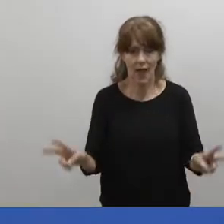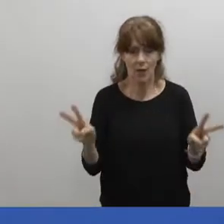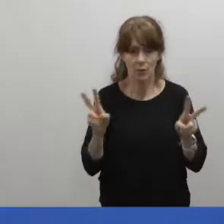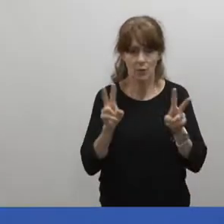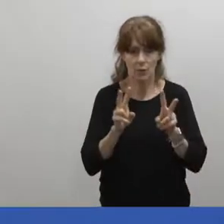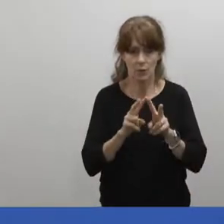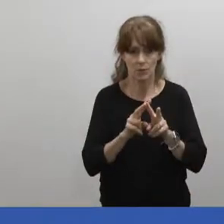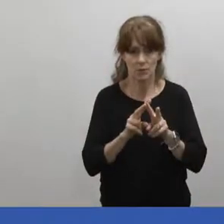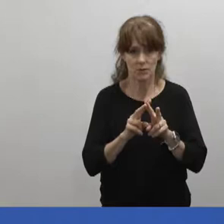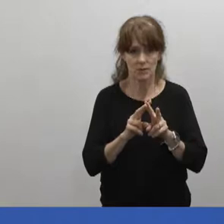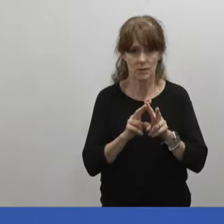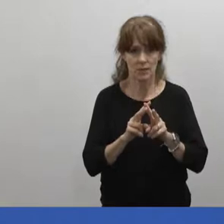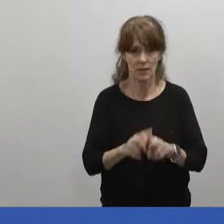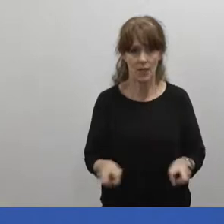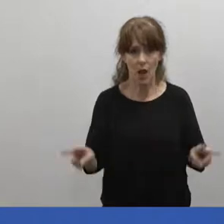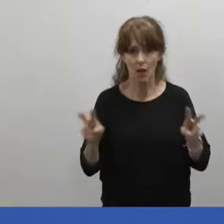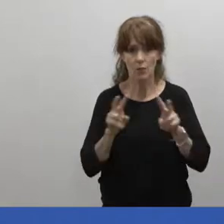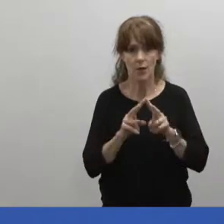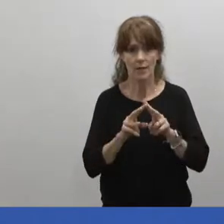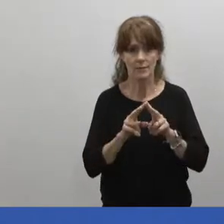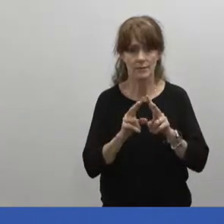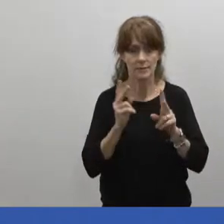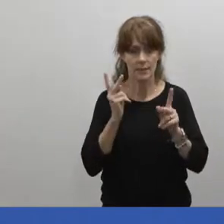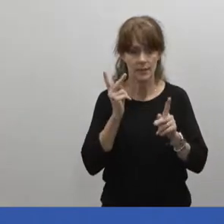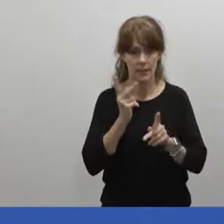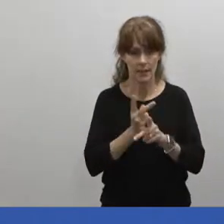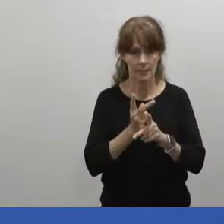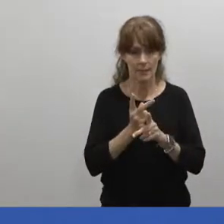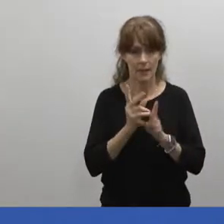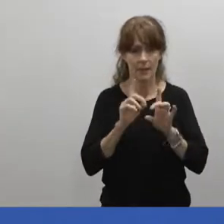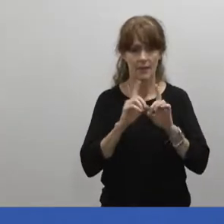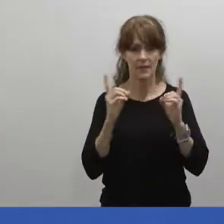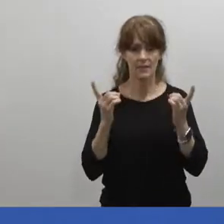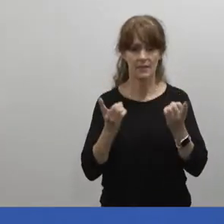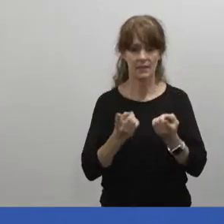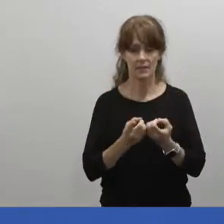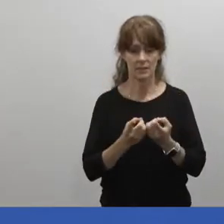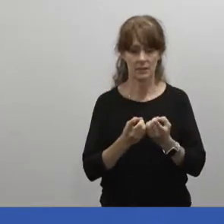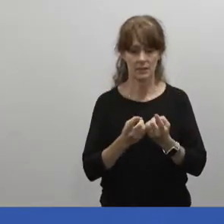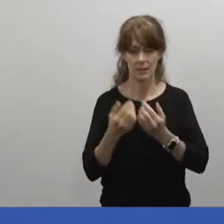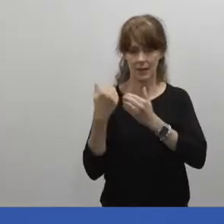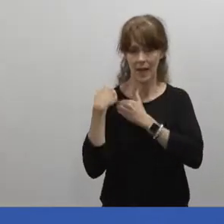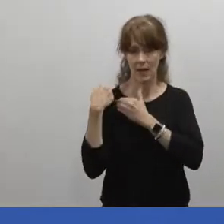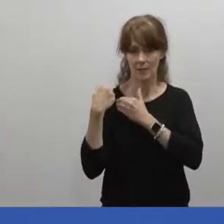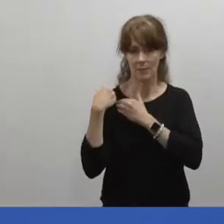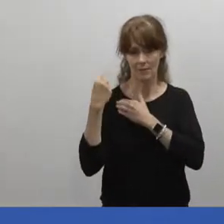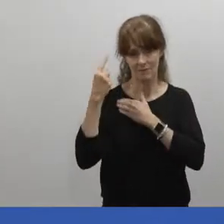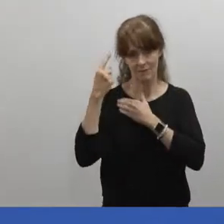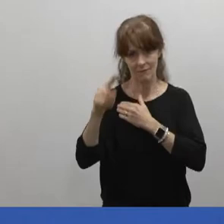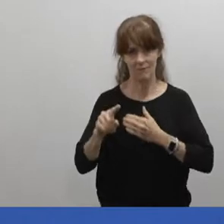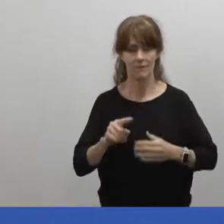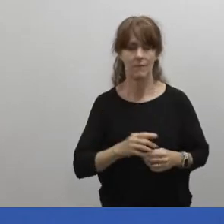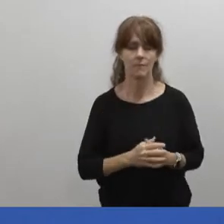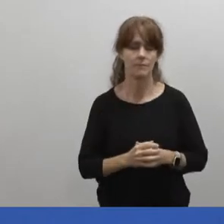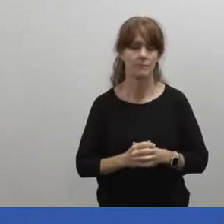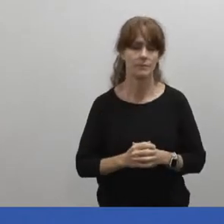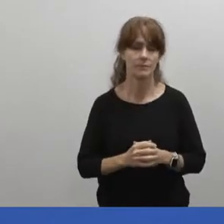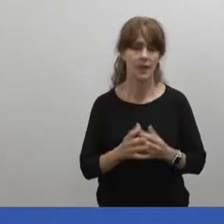bằng căn đại ca pi, xem ra bộ quạt nó bây được quạt đây là chọn